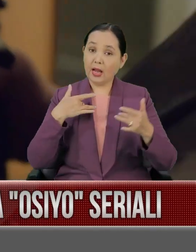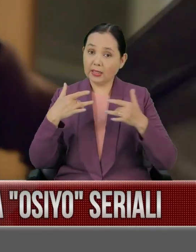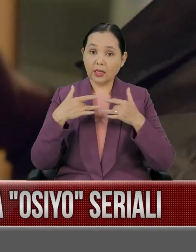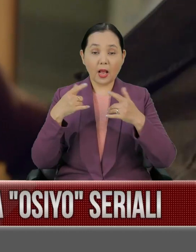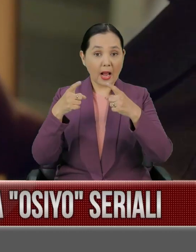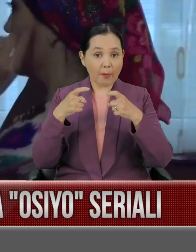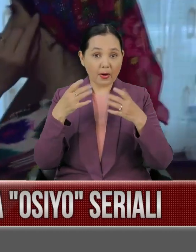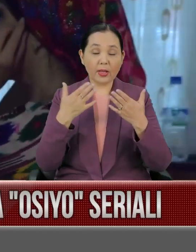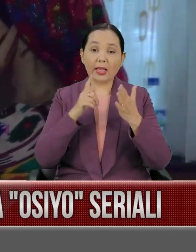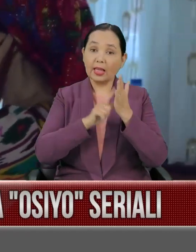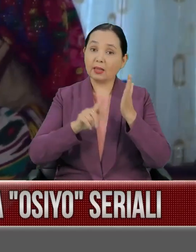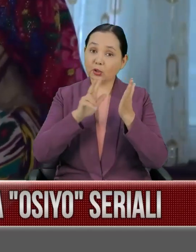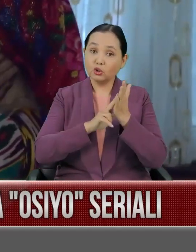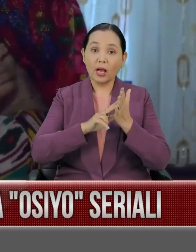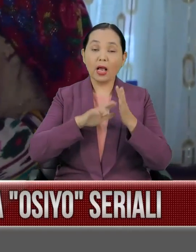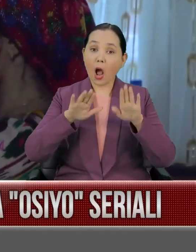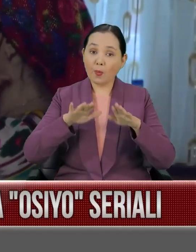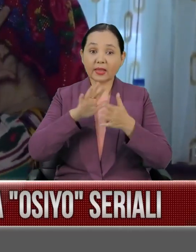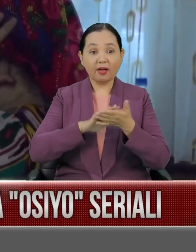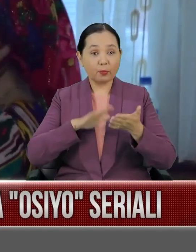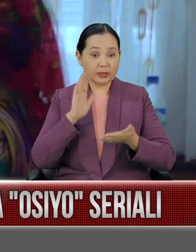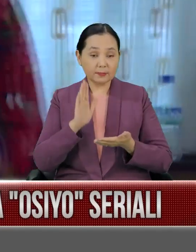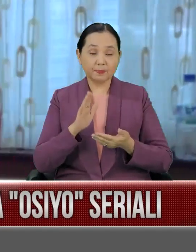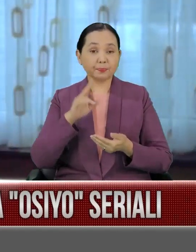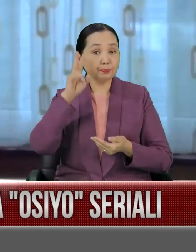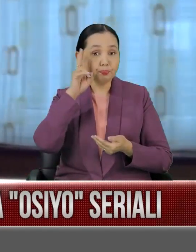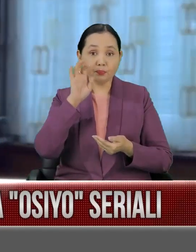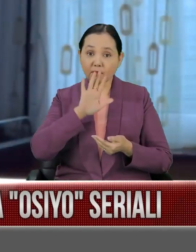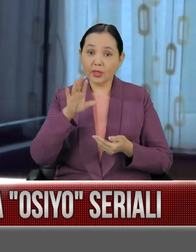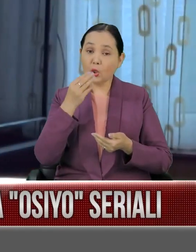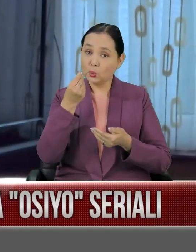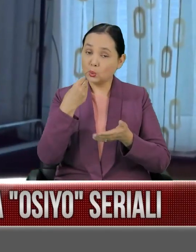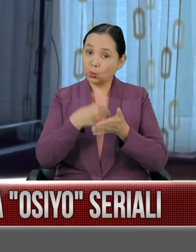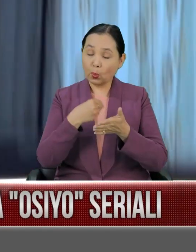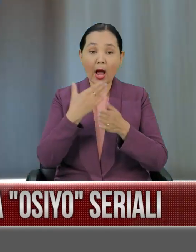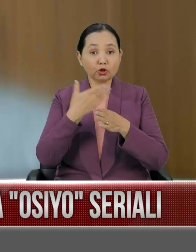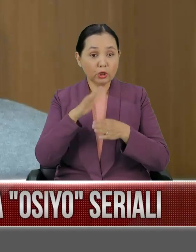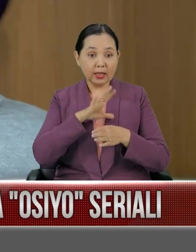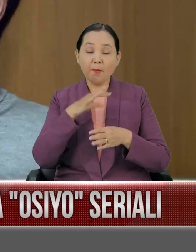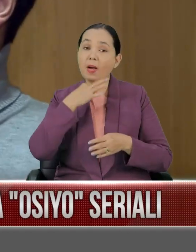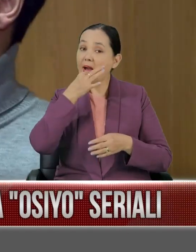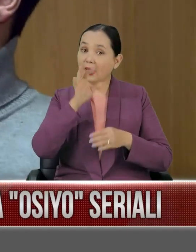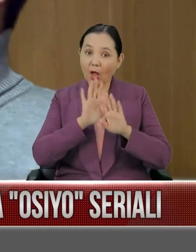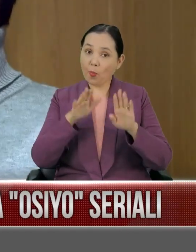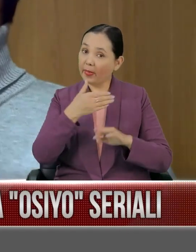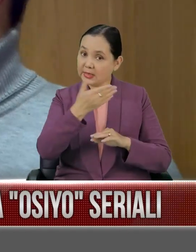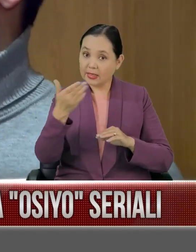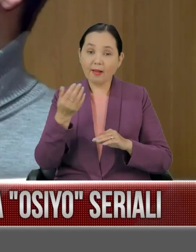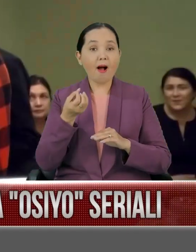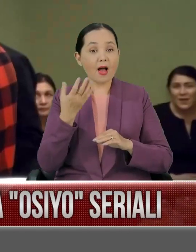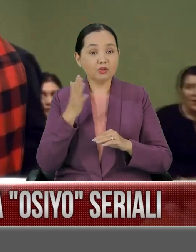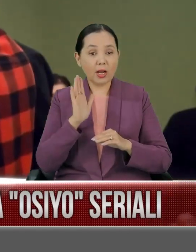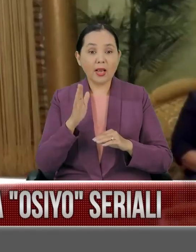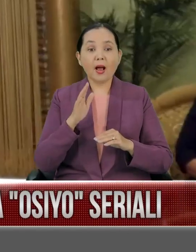Tasvirga olish ishlari yana 78 ta obyektda davom etadi. Qo'rqmasdan summa ajratilgan. Men aytolmayman sizlarga